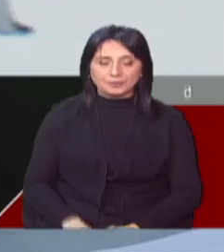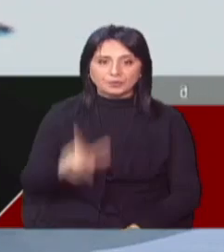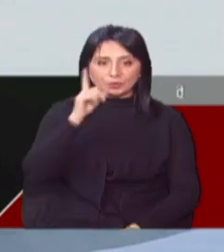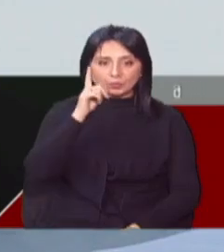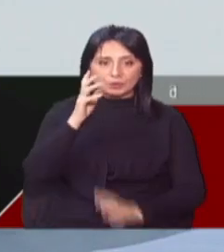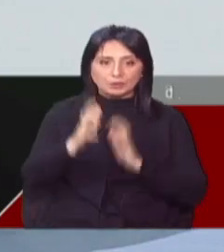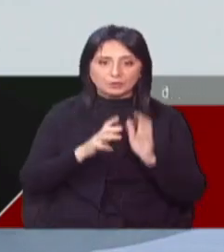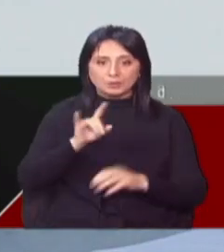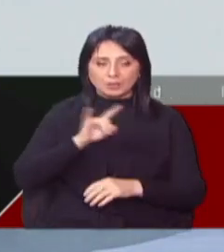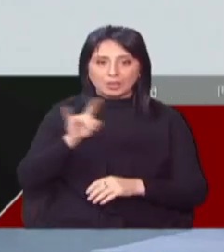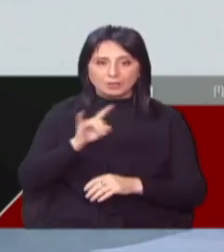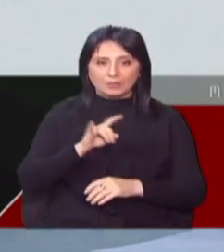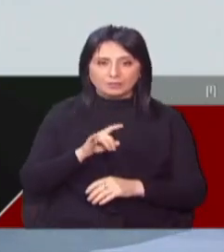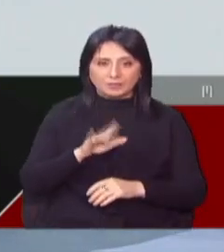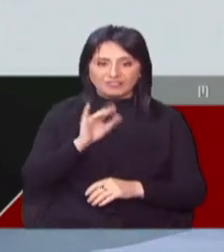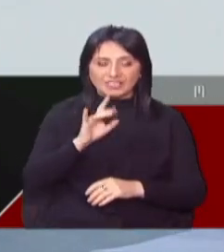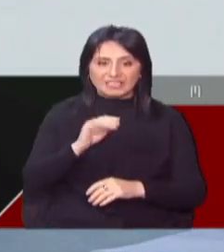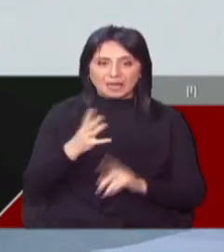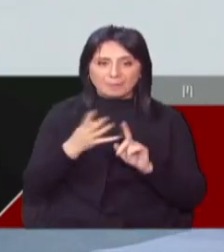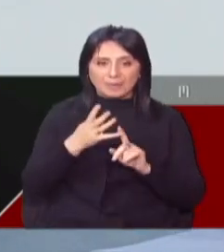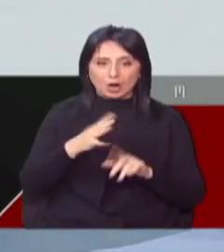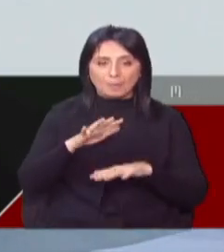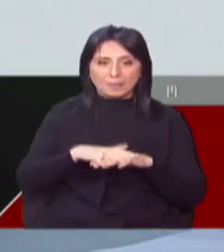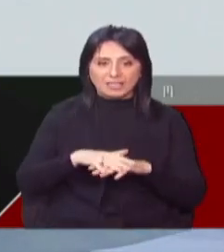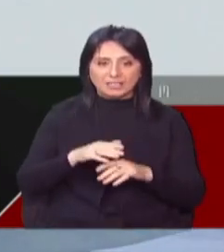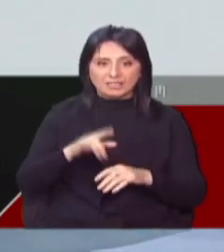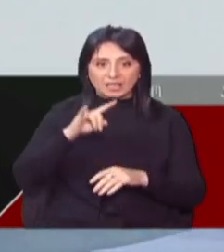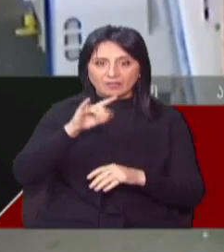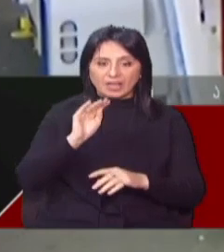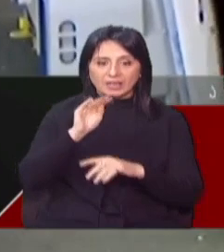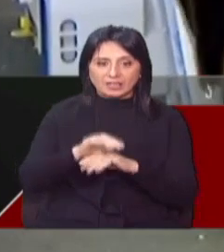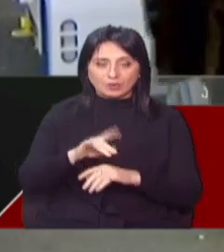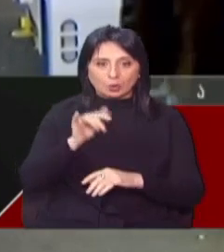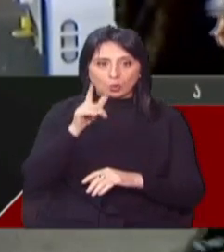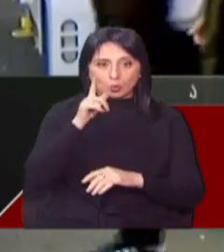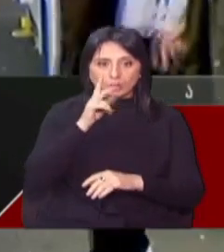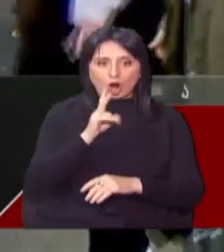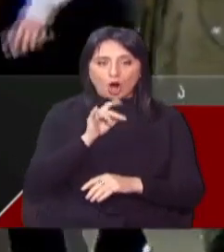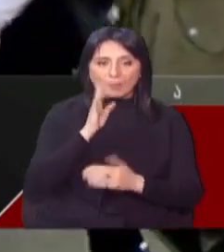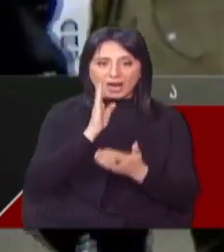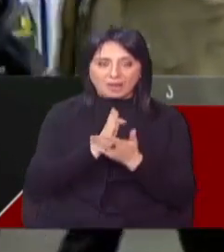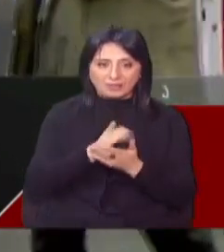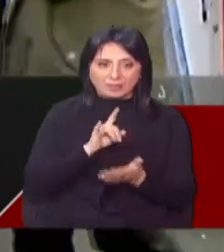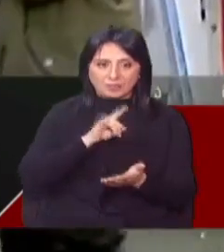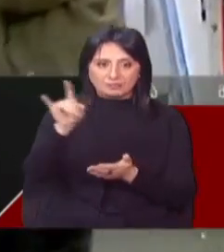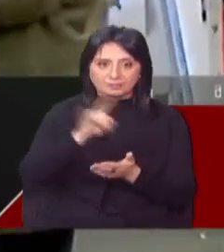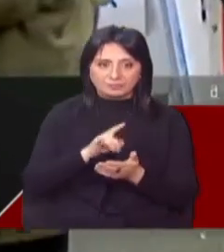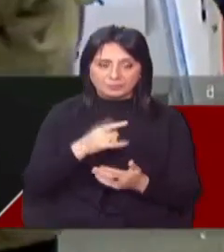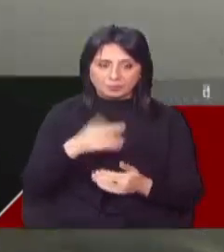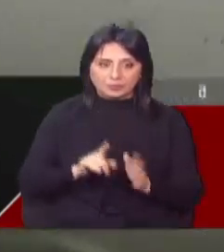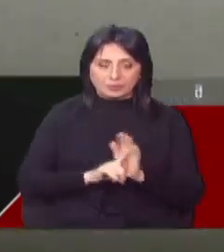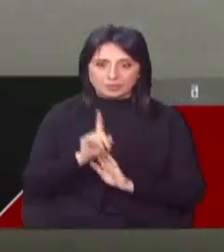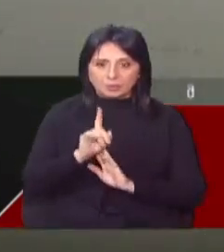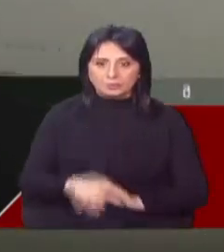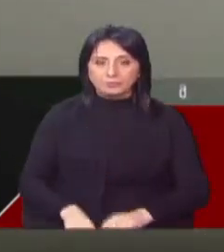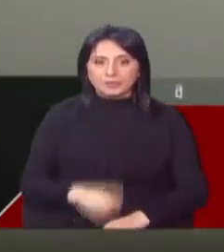ქუთაისის საერთაშორისო აეროპორტში Wizz Air-მა მეოთხე ბაზირებული ხომალდი დაამატა და ქუთაისსა და კოპენჰაგენს შორის პირდაპირი რეგულარული ფრენები